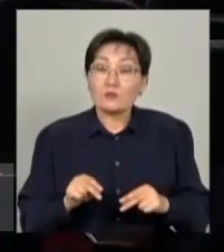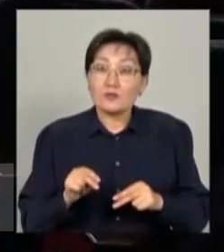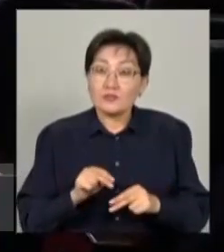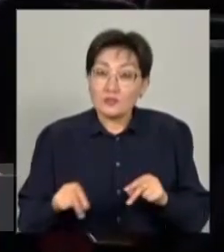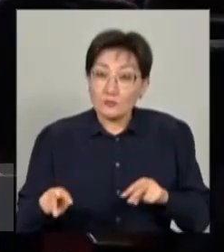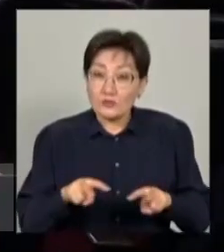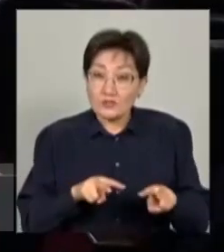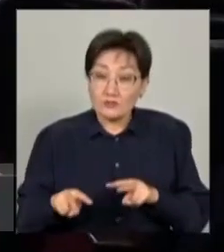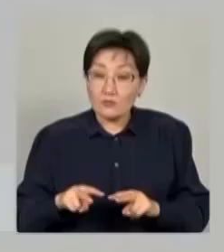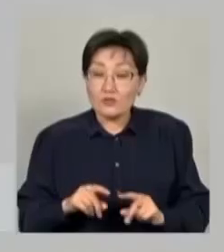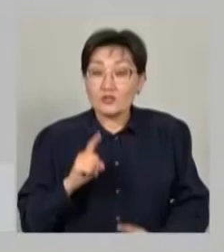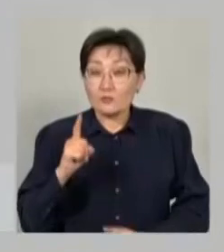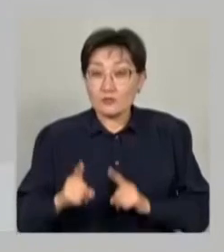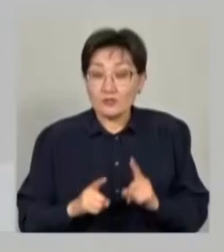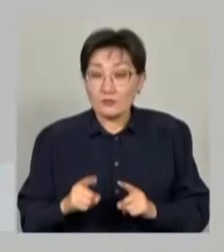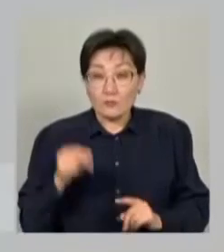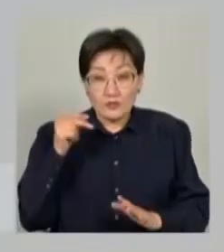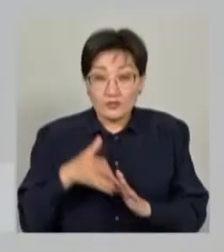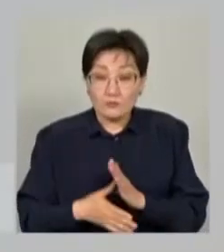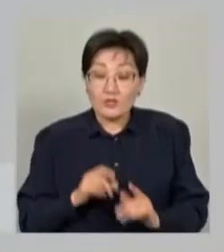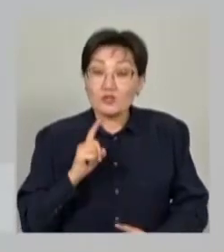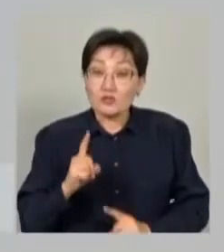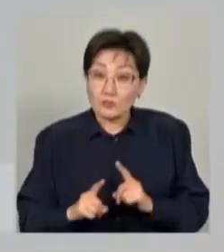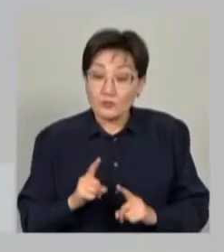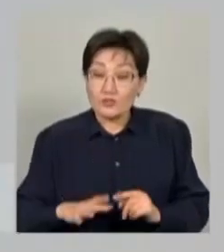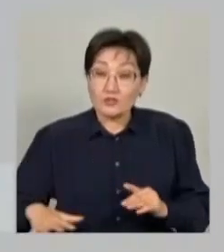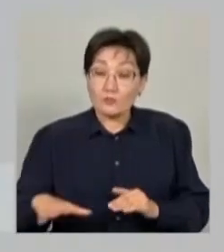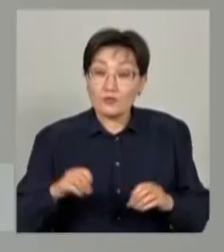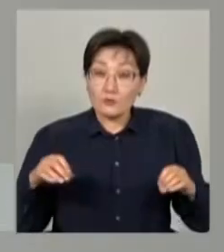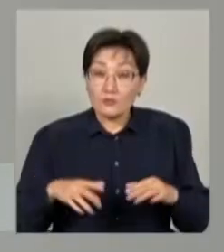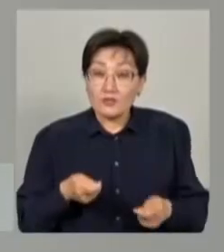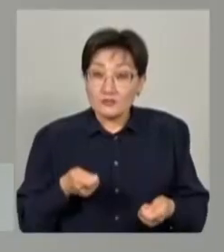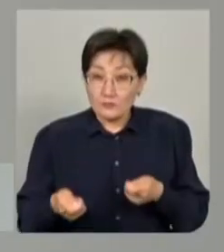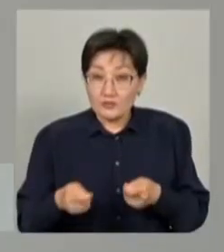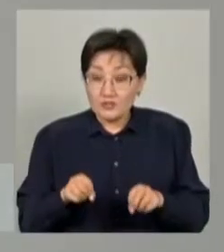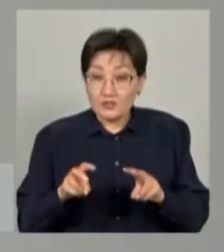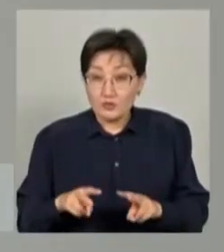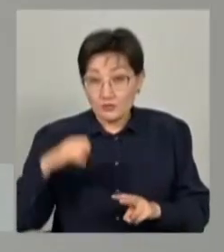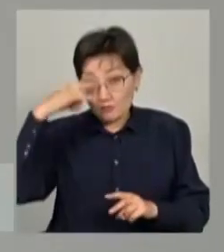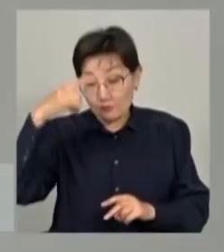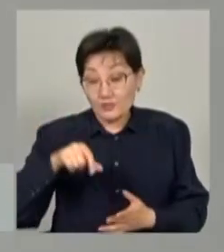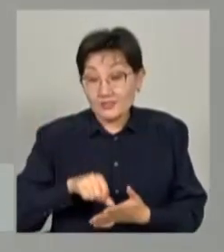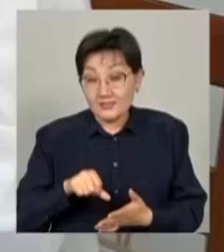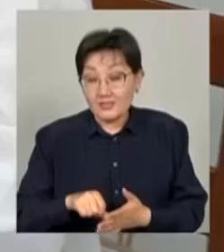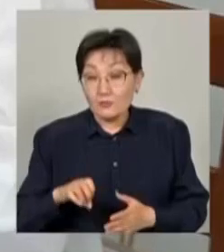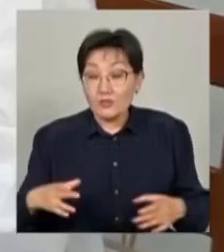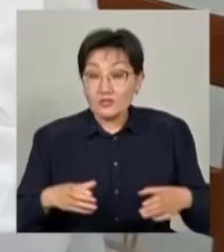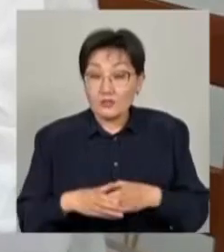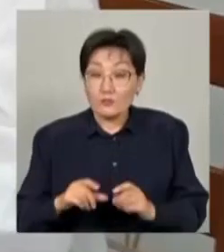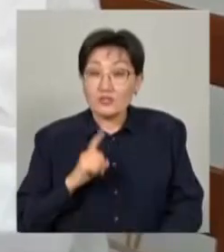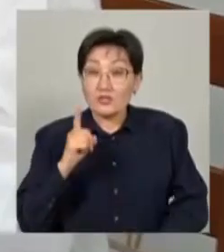созданию ракетных двигателей и освоению космоса площадка собрала ведущих специалистов страны представителей компании